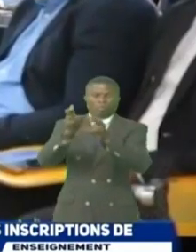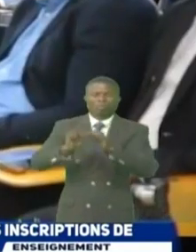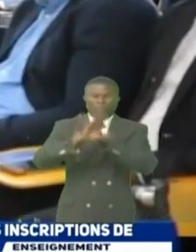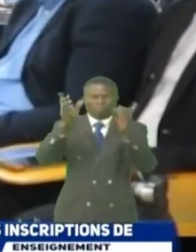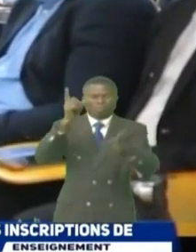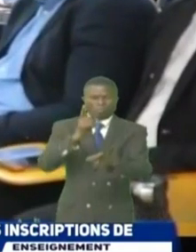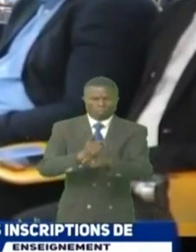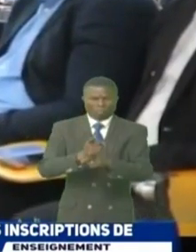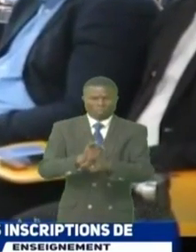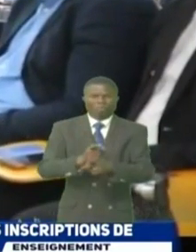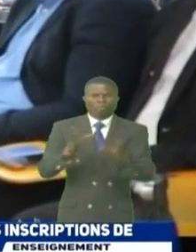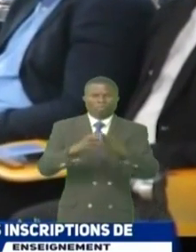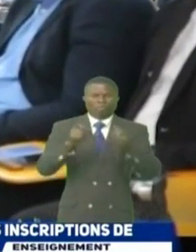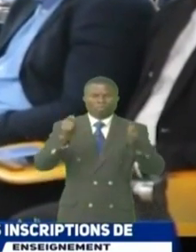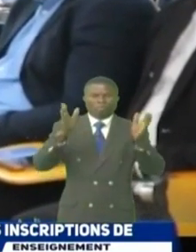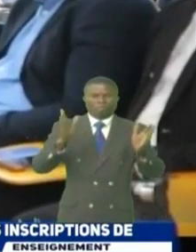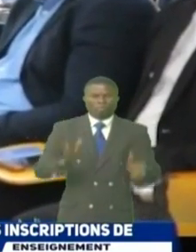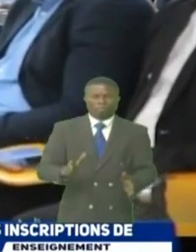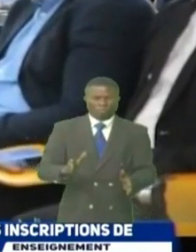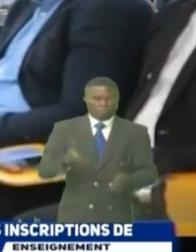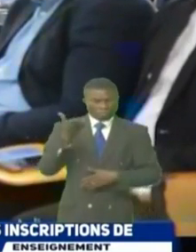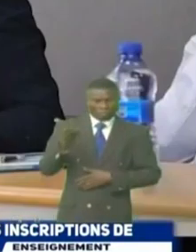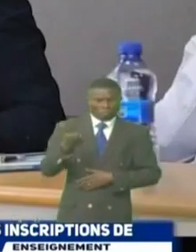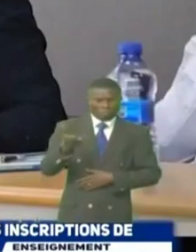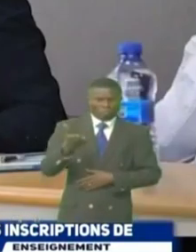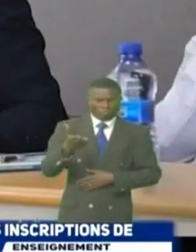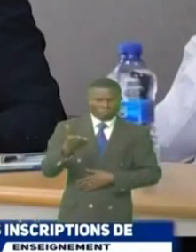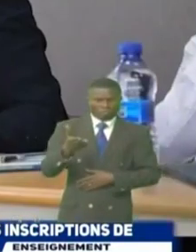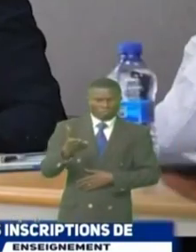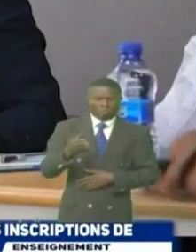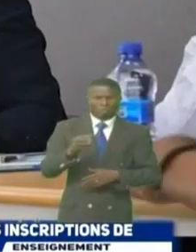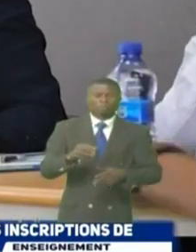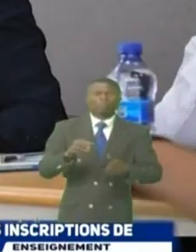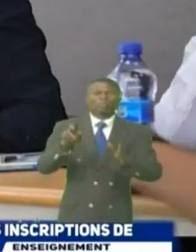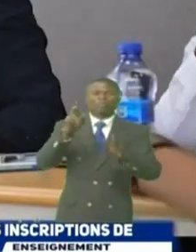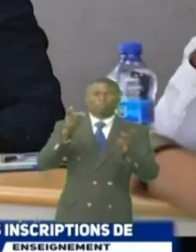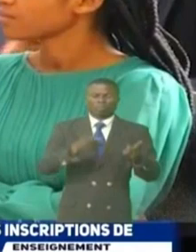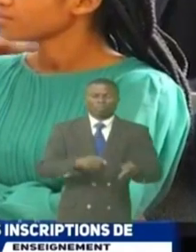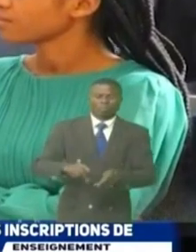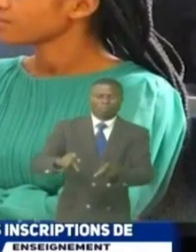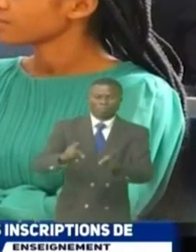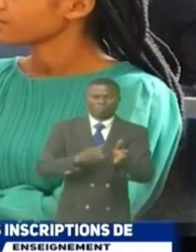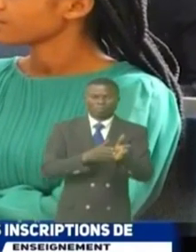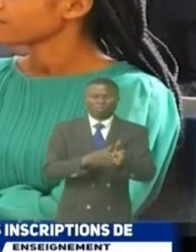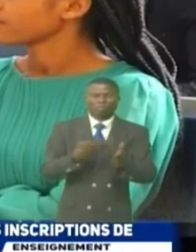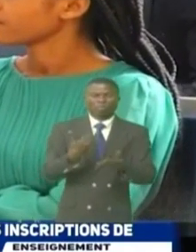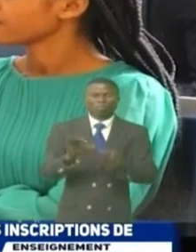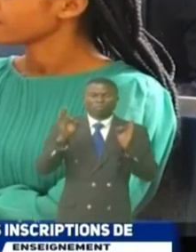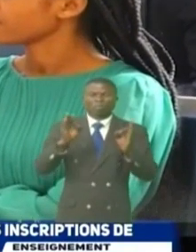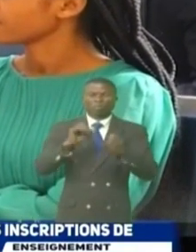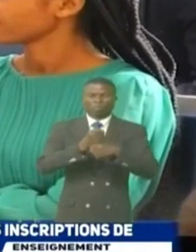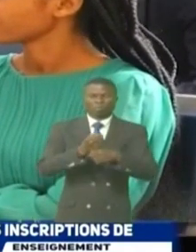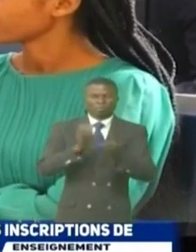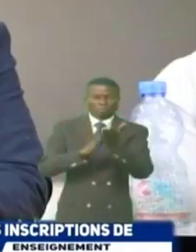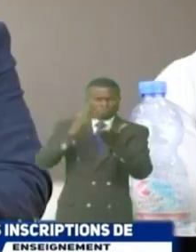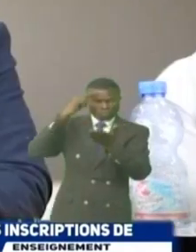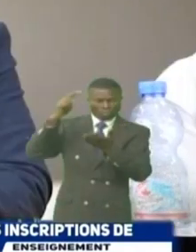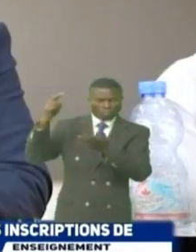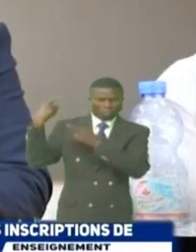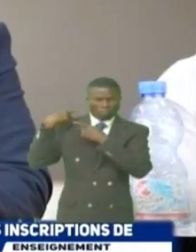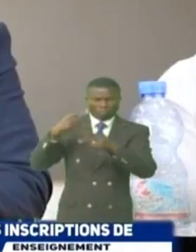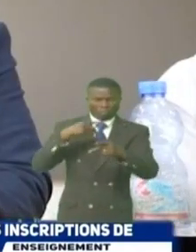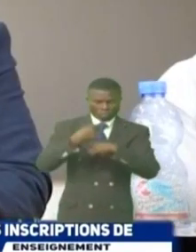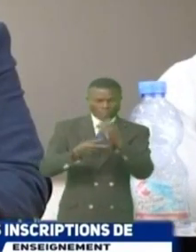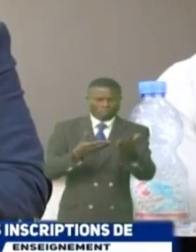nettes aux journalistes, parmi lesquelles celle de la procédure à suivre et les innovations réalisées par cette institution depuis qu'il est aux